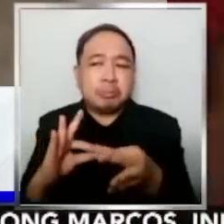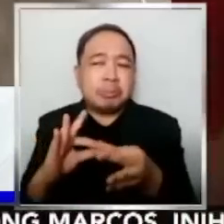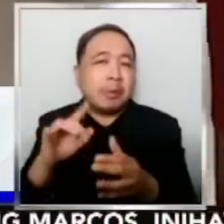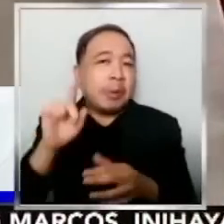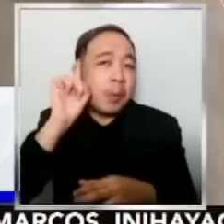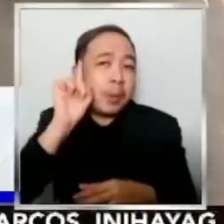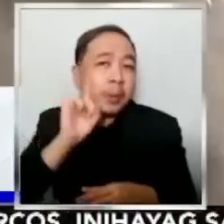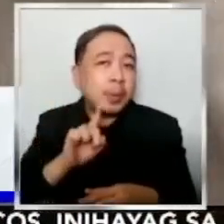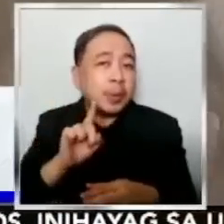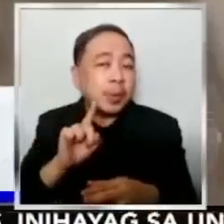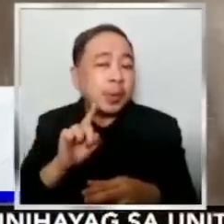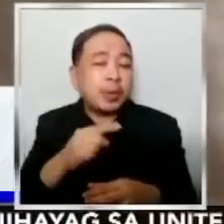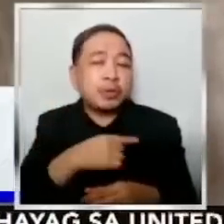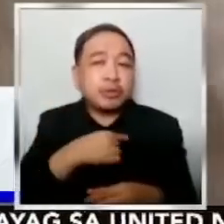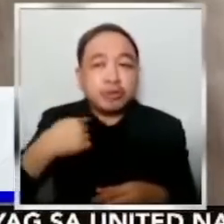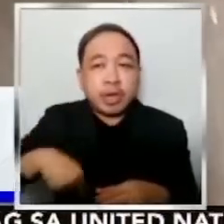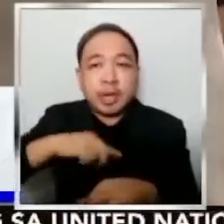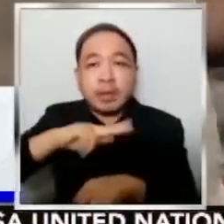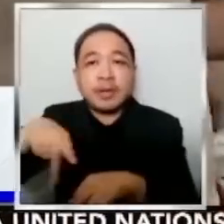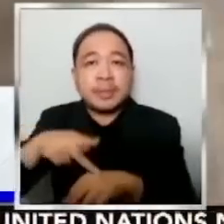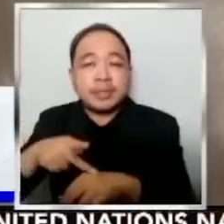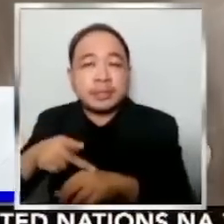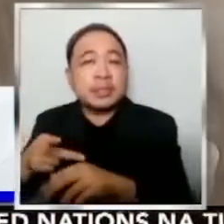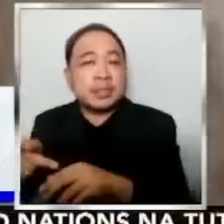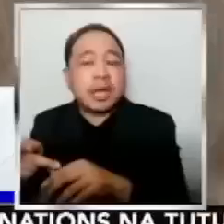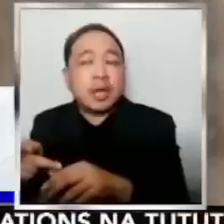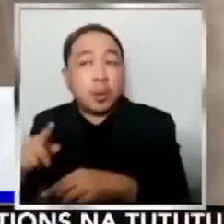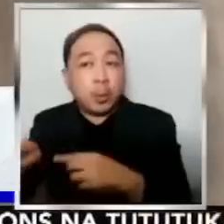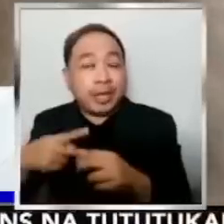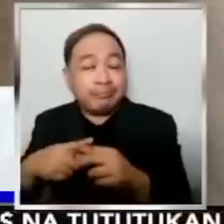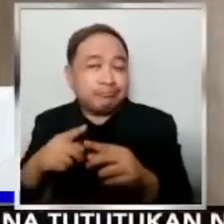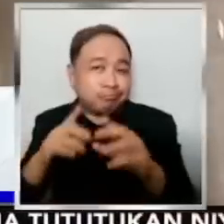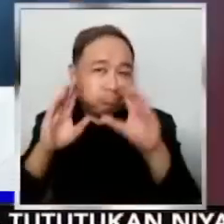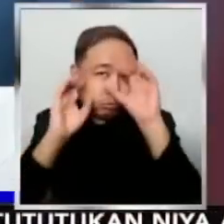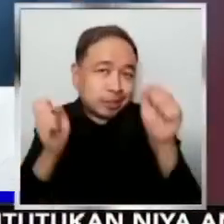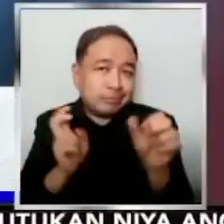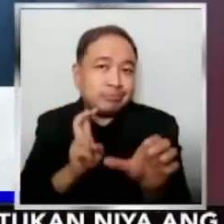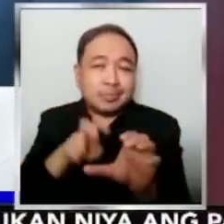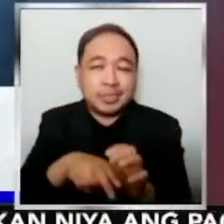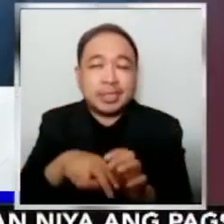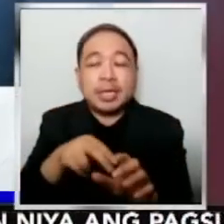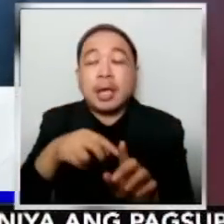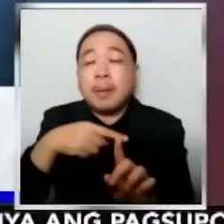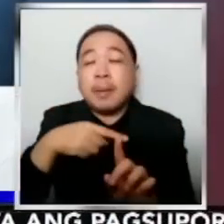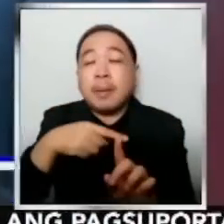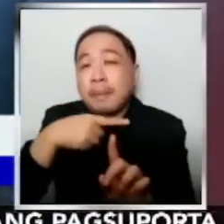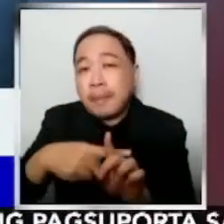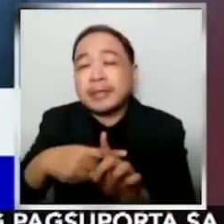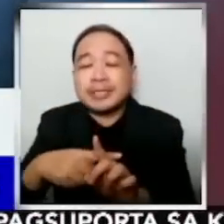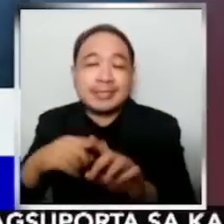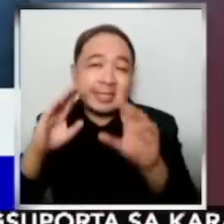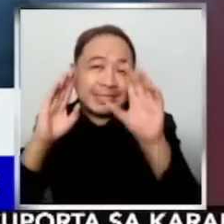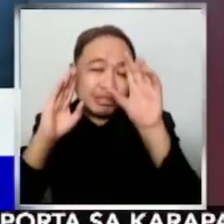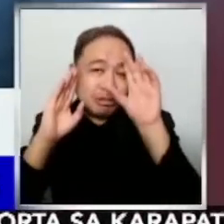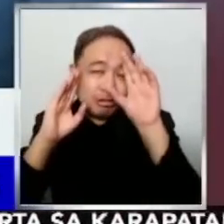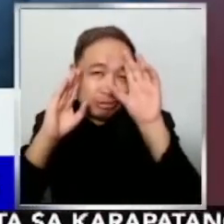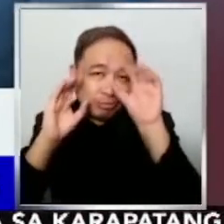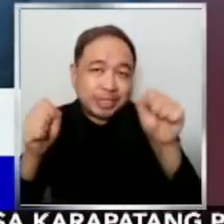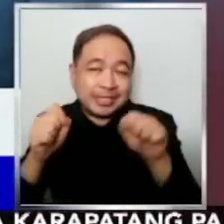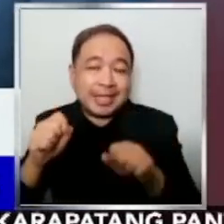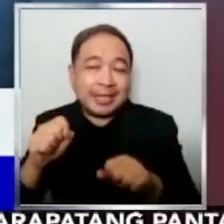sa ilalim ng pamumuno ni Marcos at Chinese President Xi Jinping. I'm fully confident that under